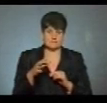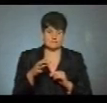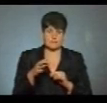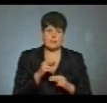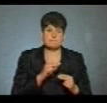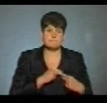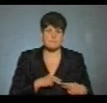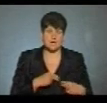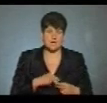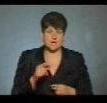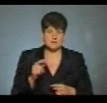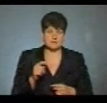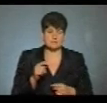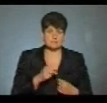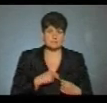працює